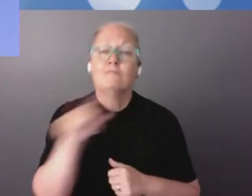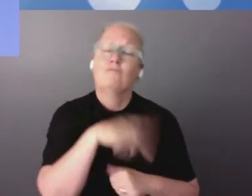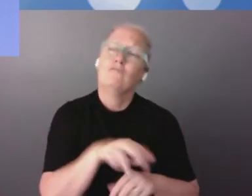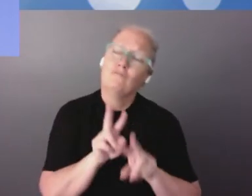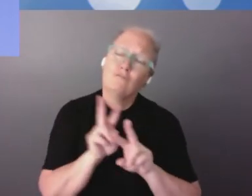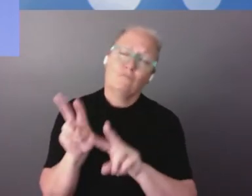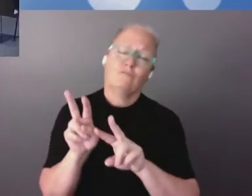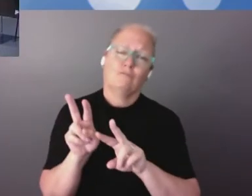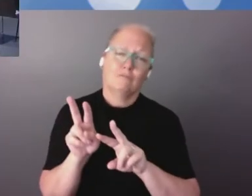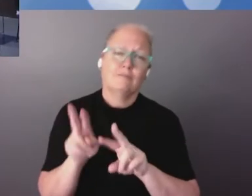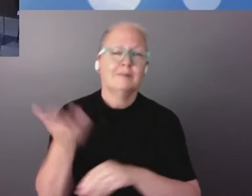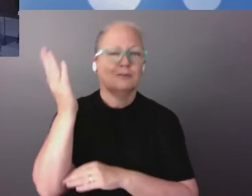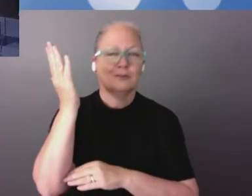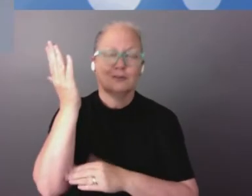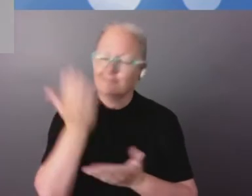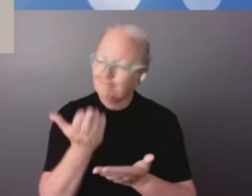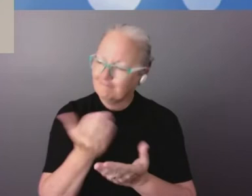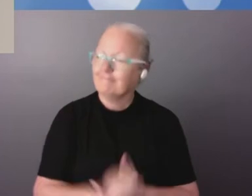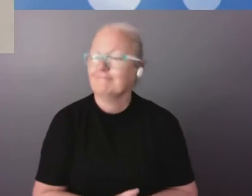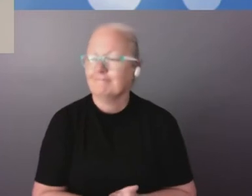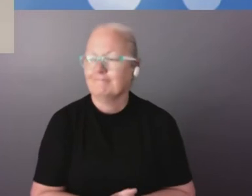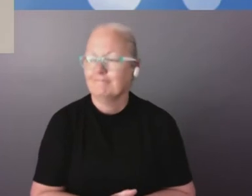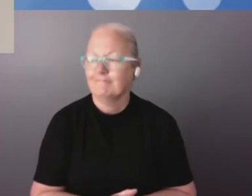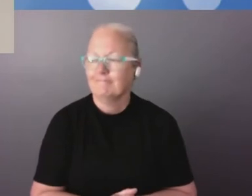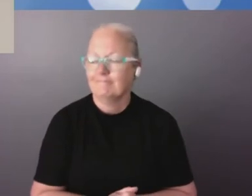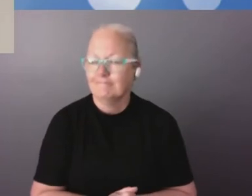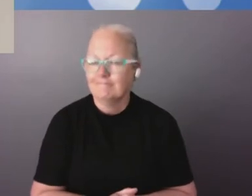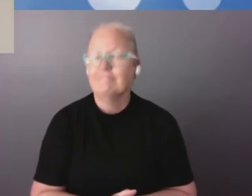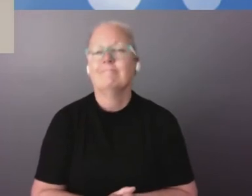كاتوفيتسا السيد مارشين كروبا.